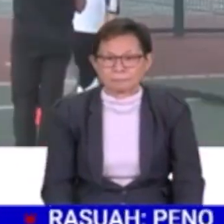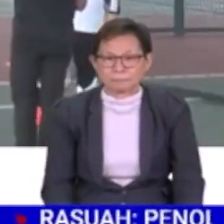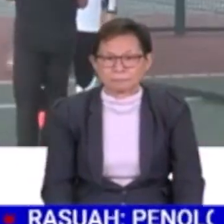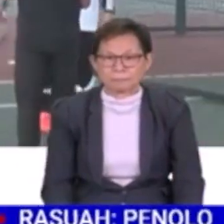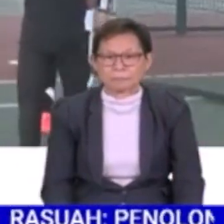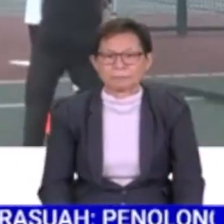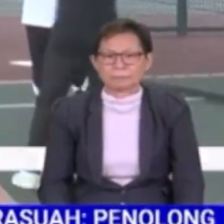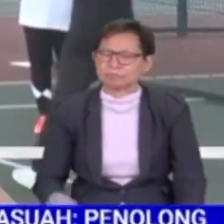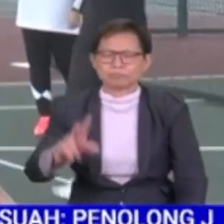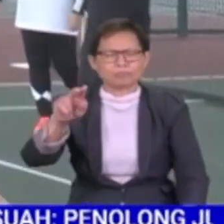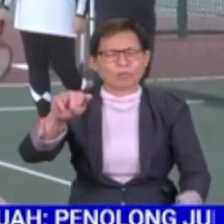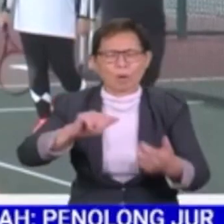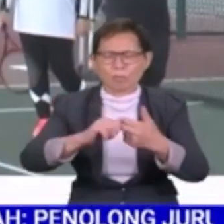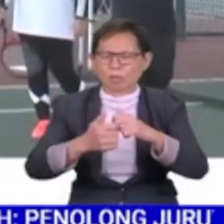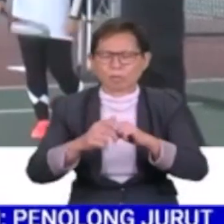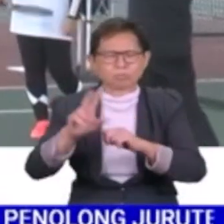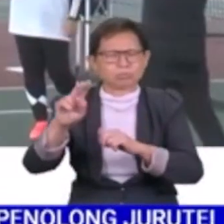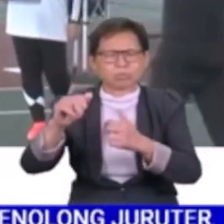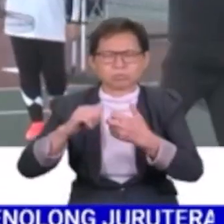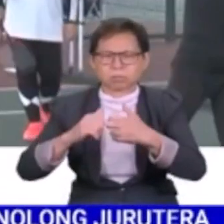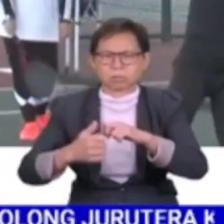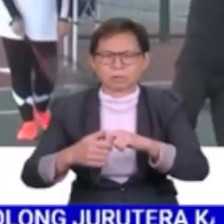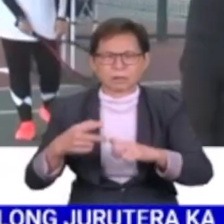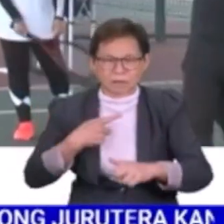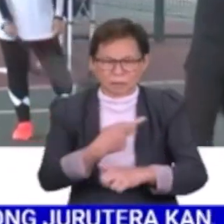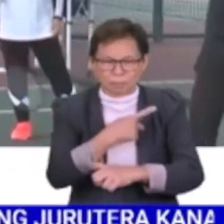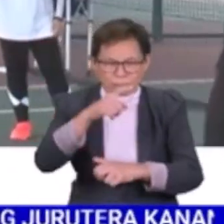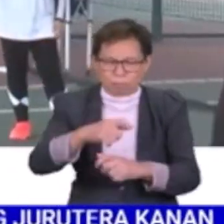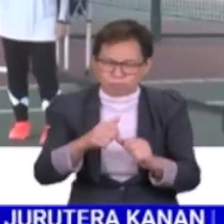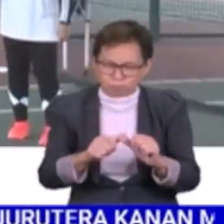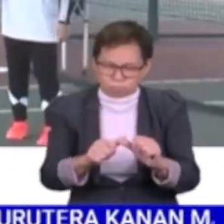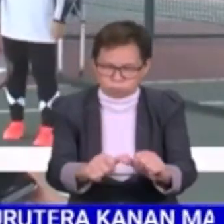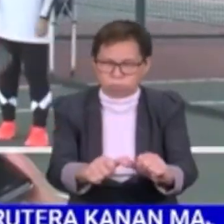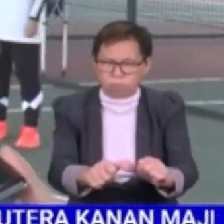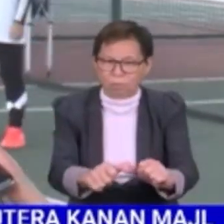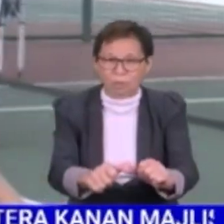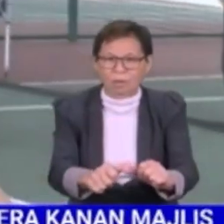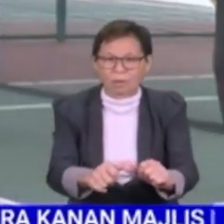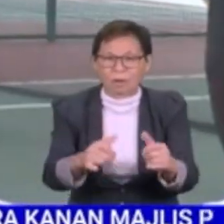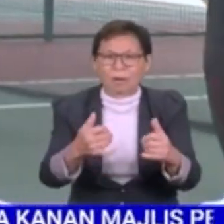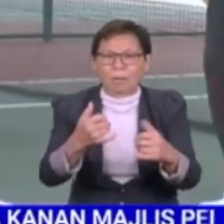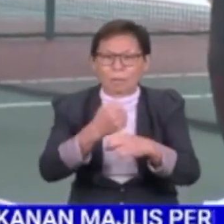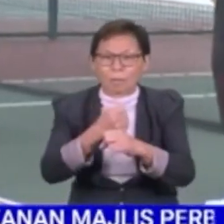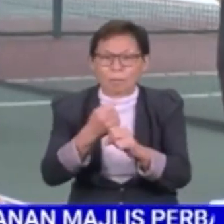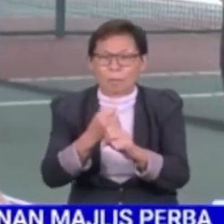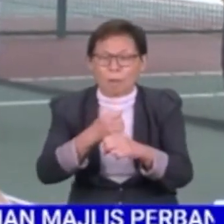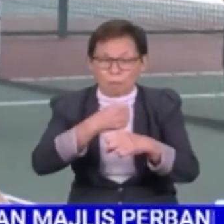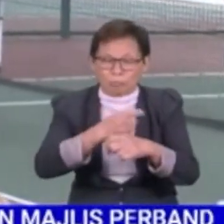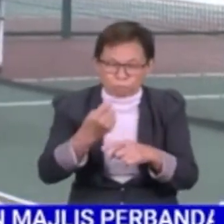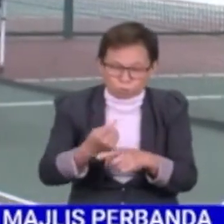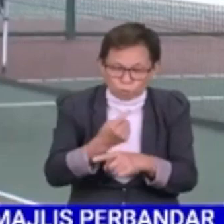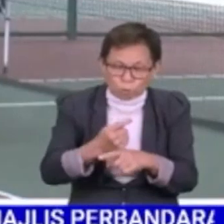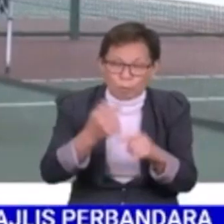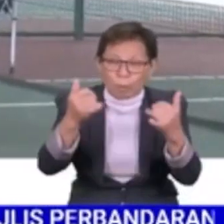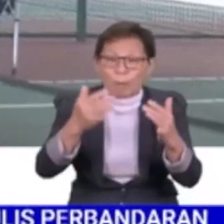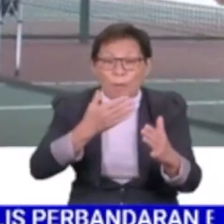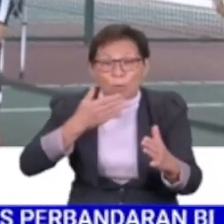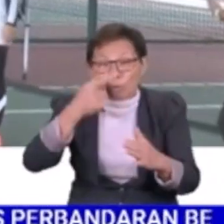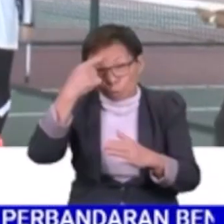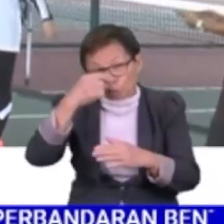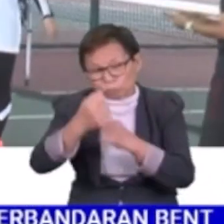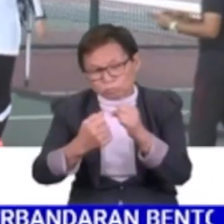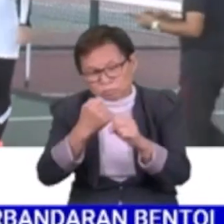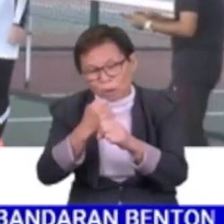kita tadi Masalah lah sekarang cuma kita perlu kekalkan momentum penghasilan pemain-pemain muda baru untuk